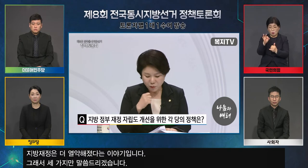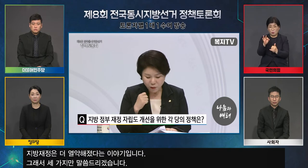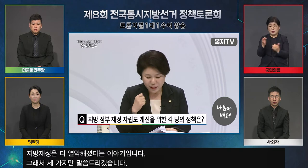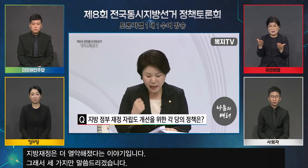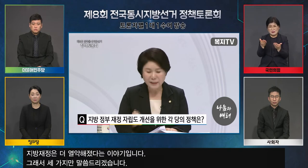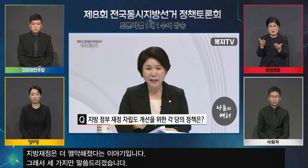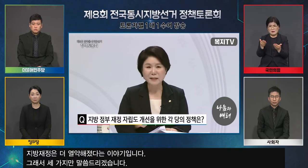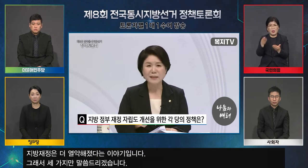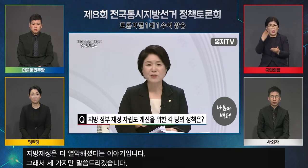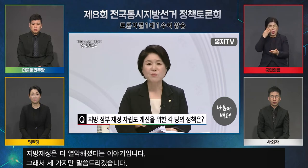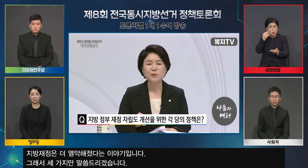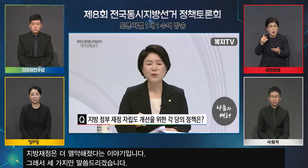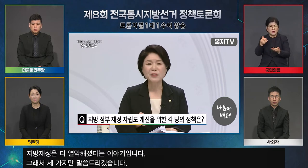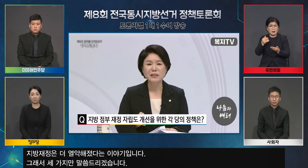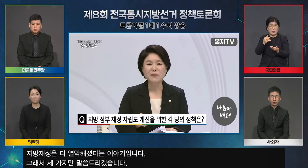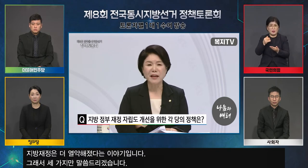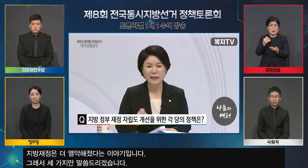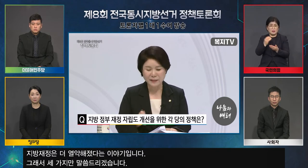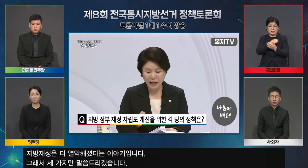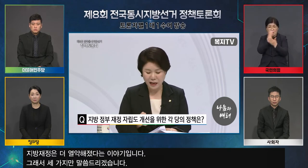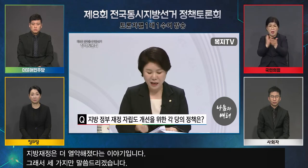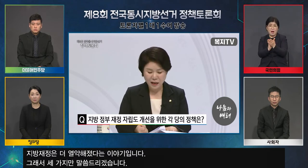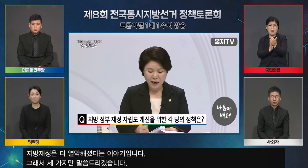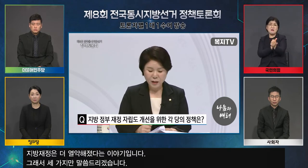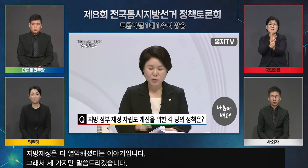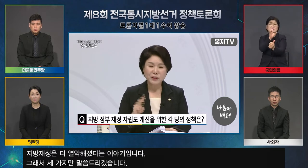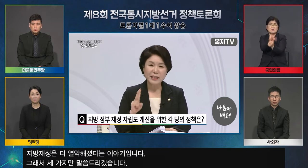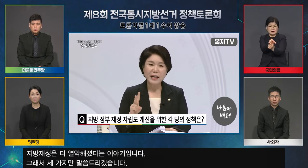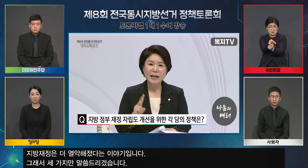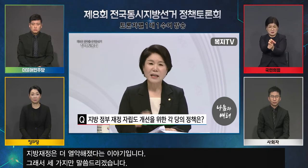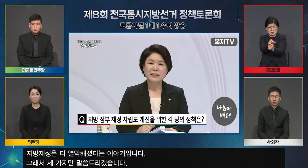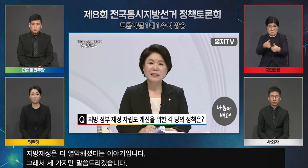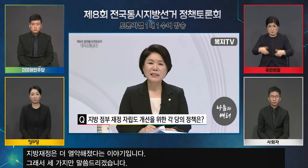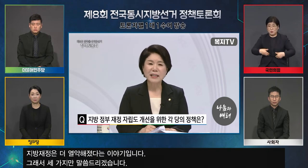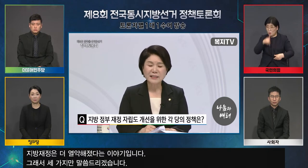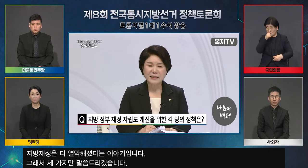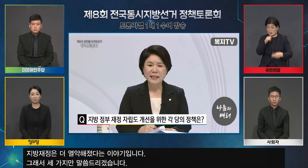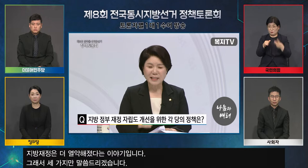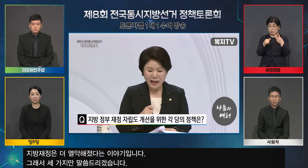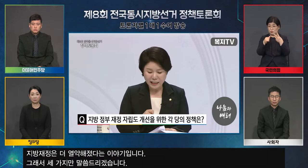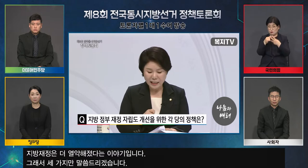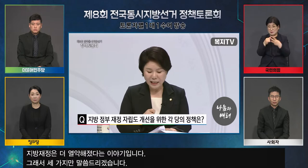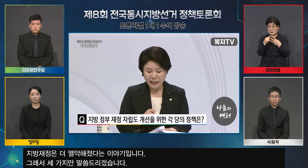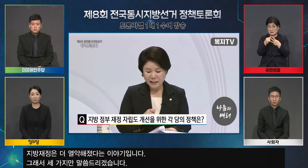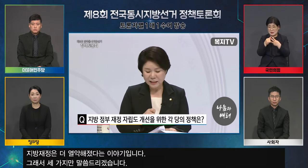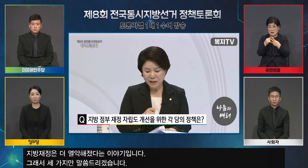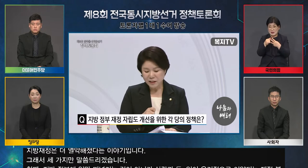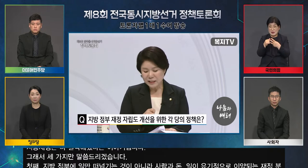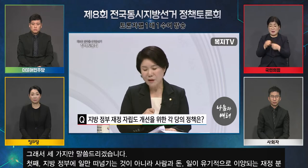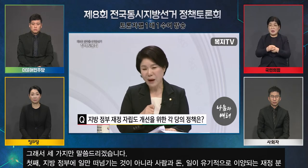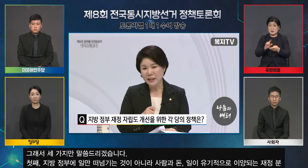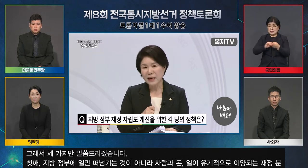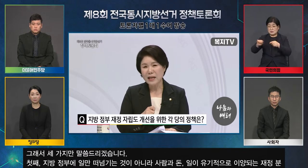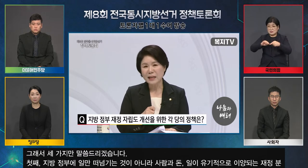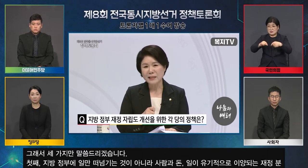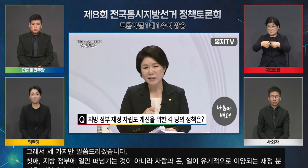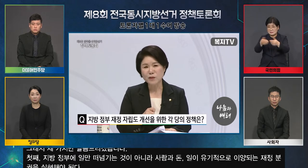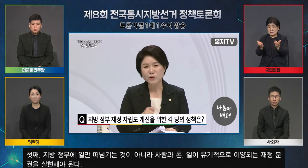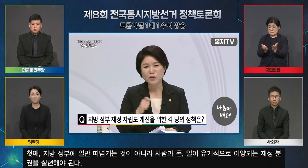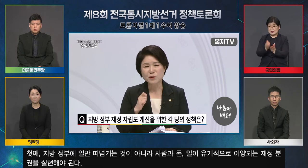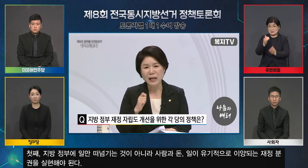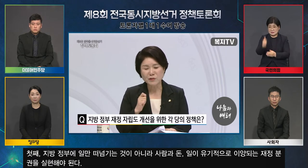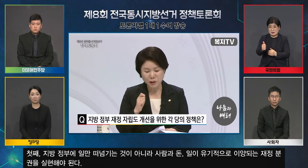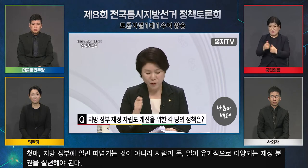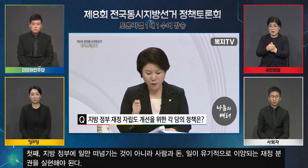유기적으로 이양되는 재정분권을 실현해야 된다. 둘째, 지자체장이 지역현실에 맞게